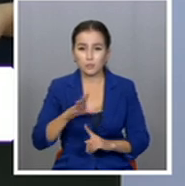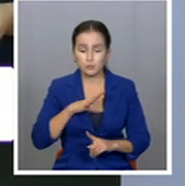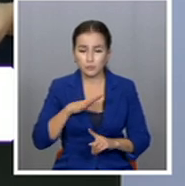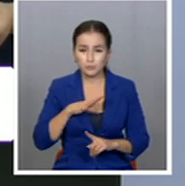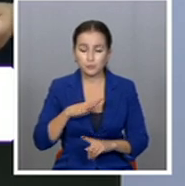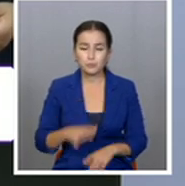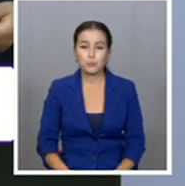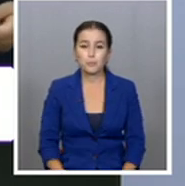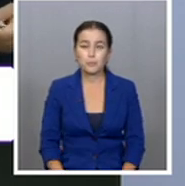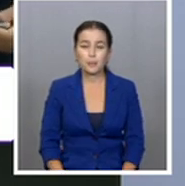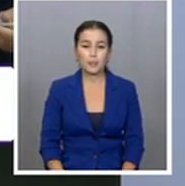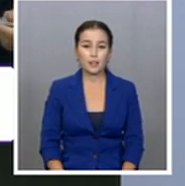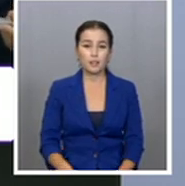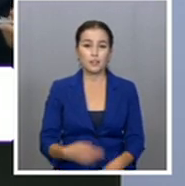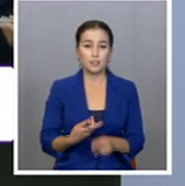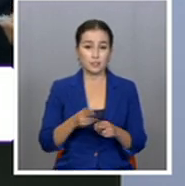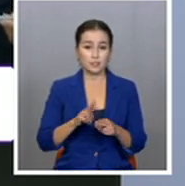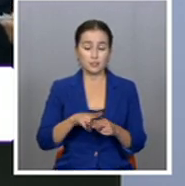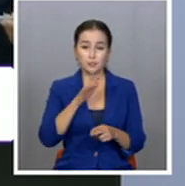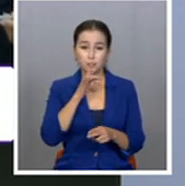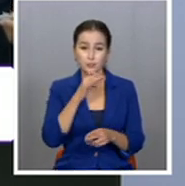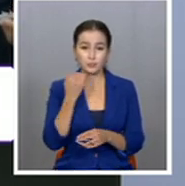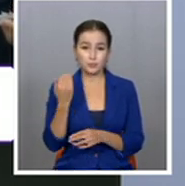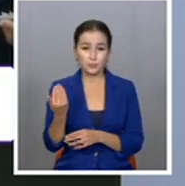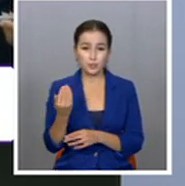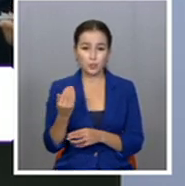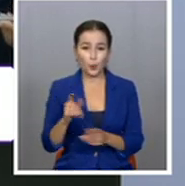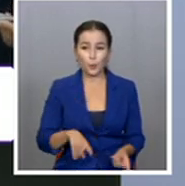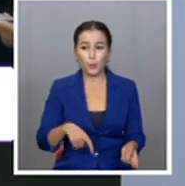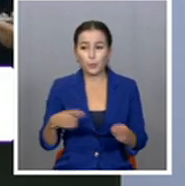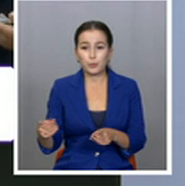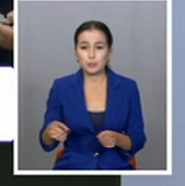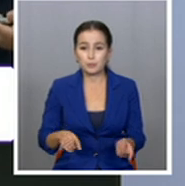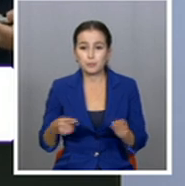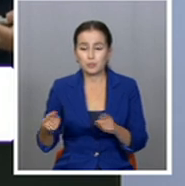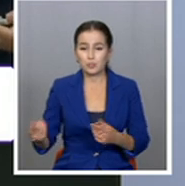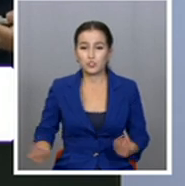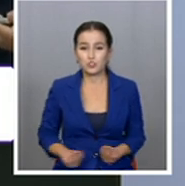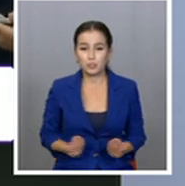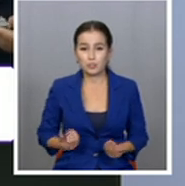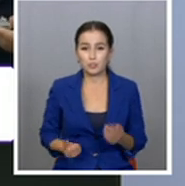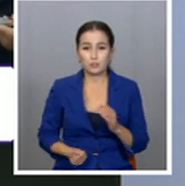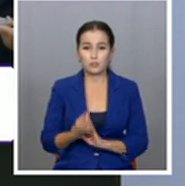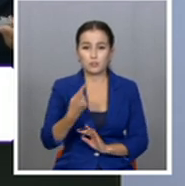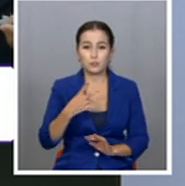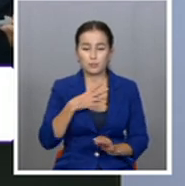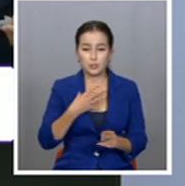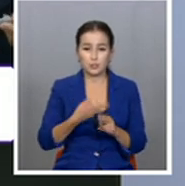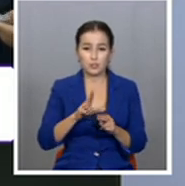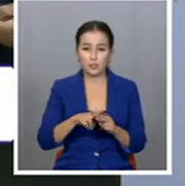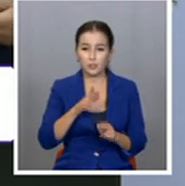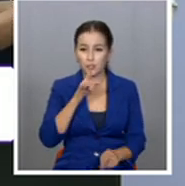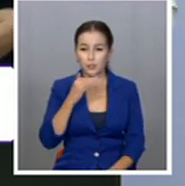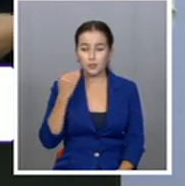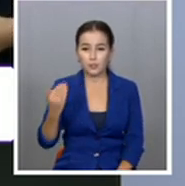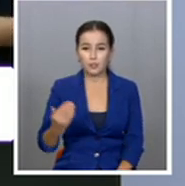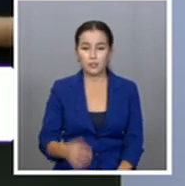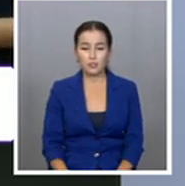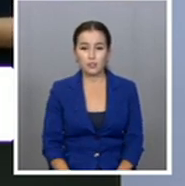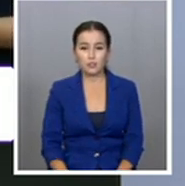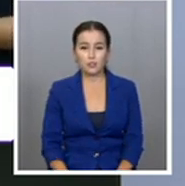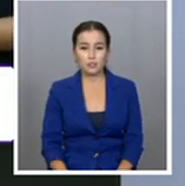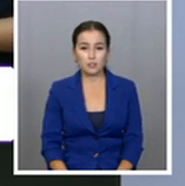Міне әрине бұл үдеріс көшпелі мал шаруашылығының пайда болуына алып келді.